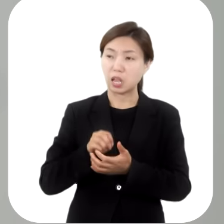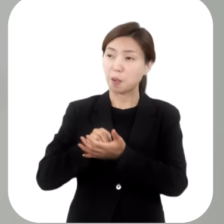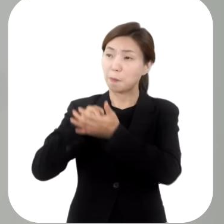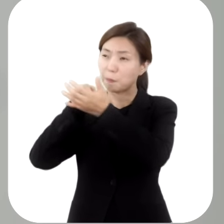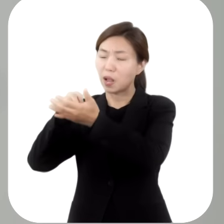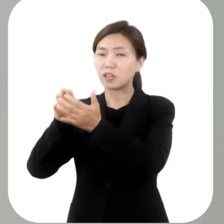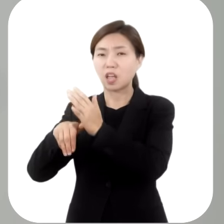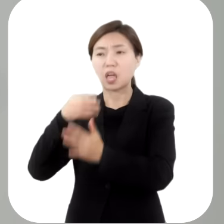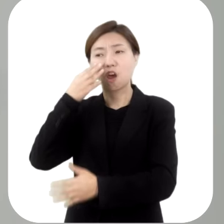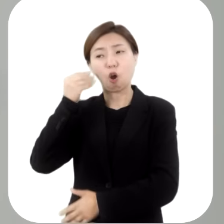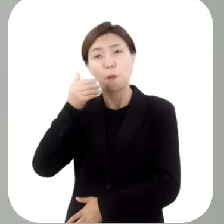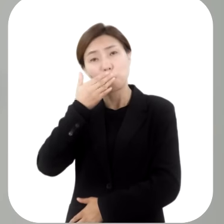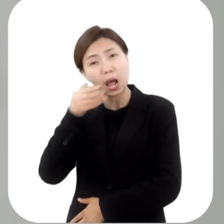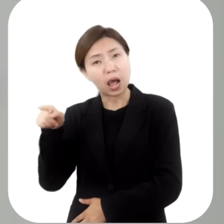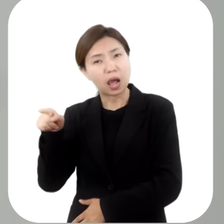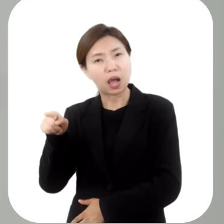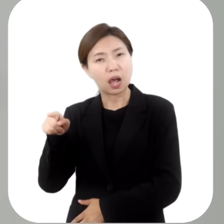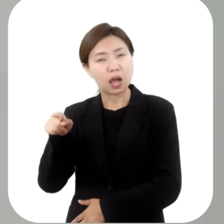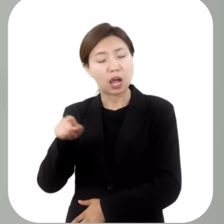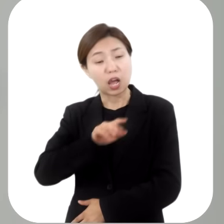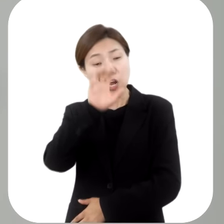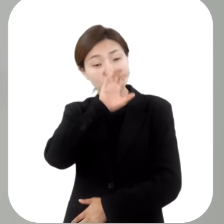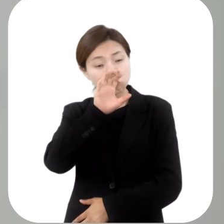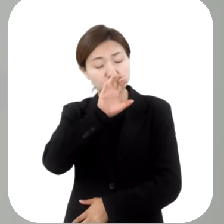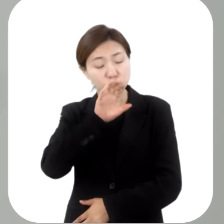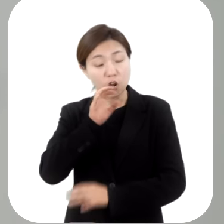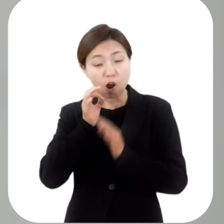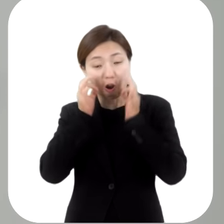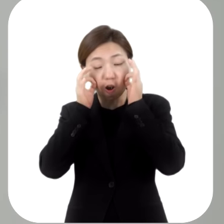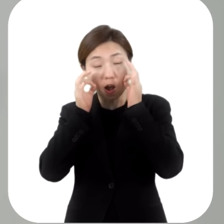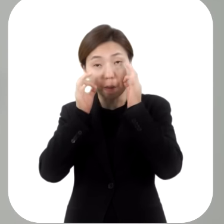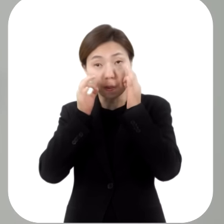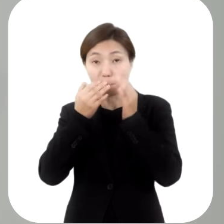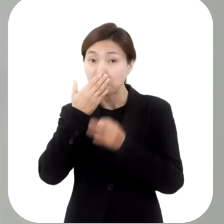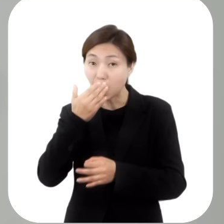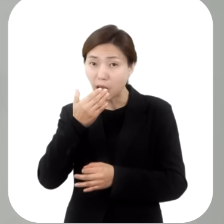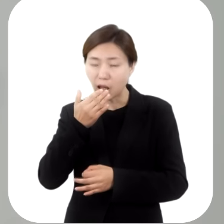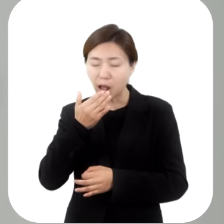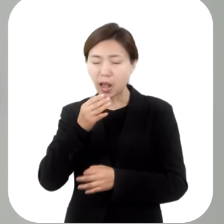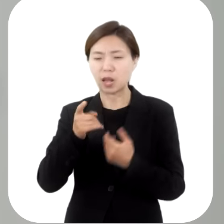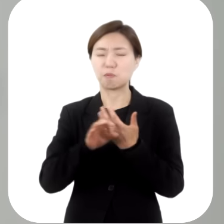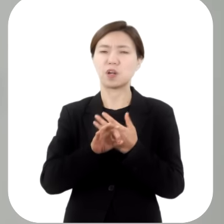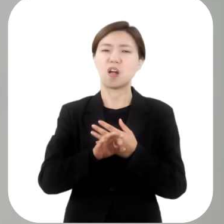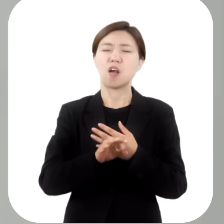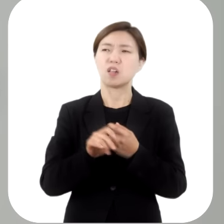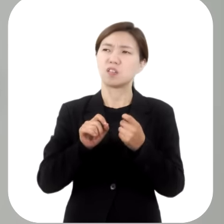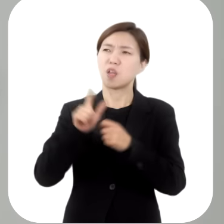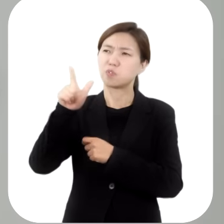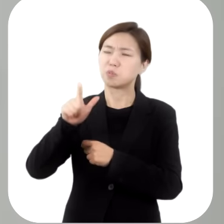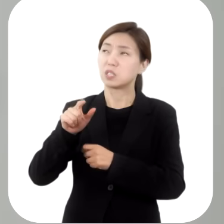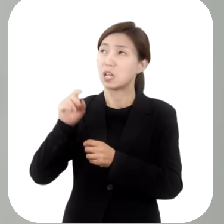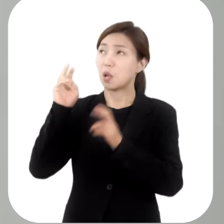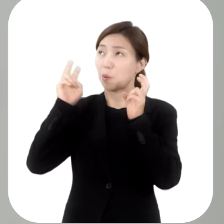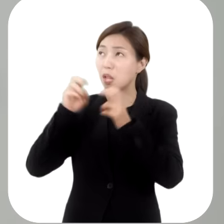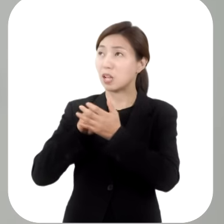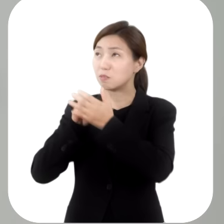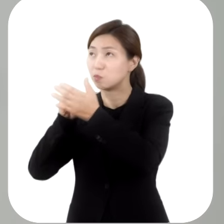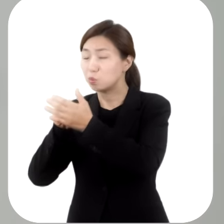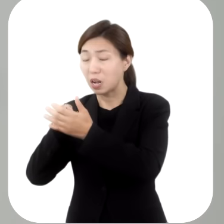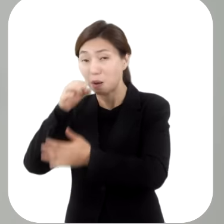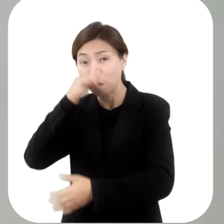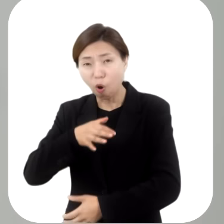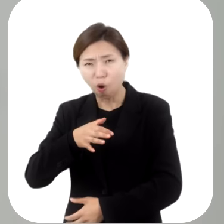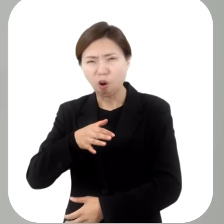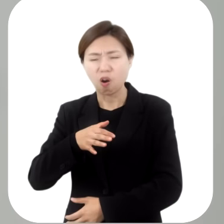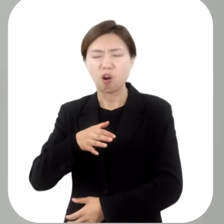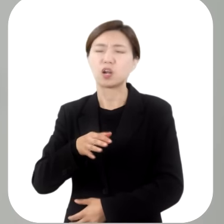받으면 적응할 수가 있는 상태냐 그게 실제로는 막 열에 한 명도 되기 어렵다